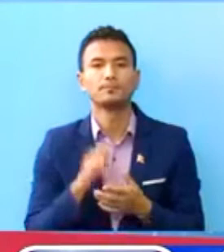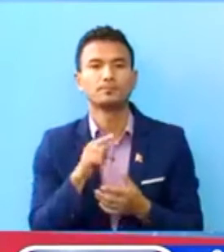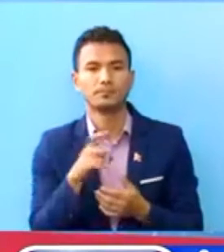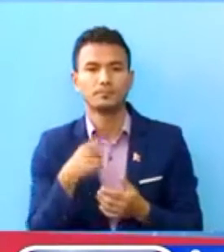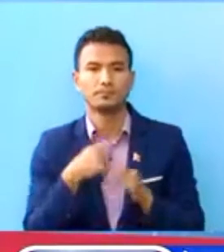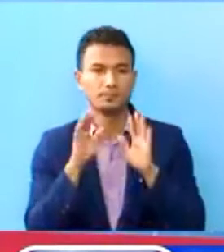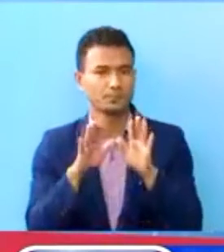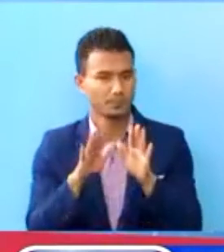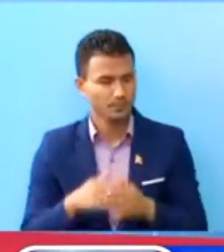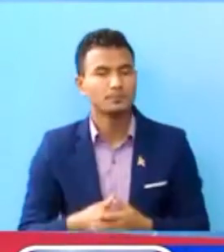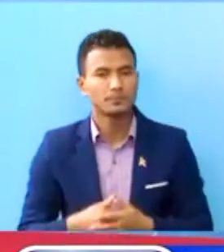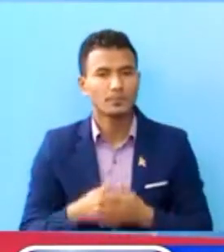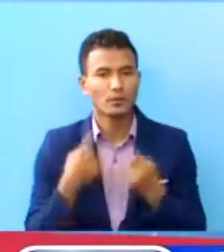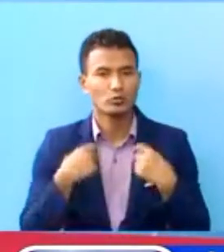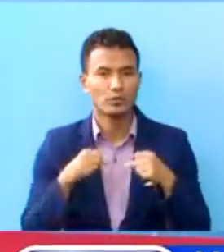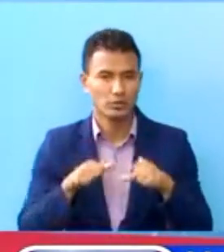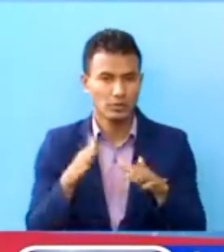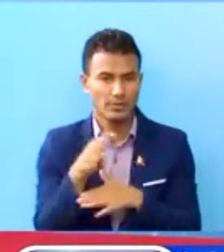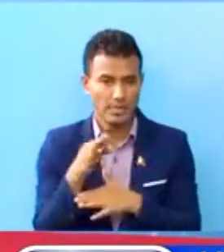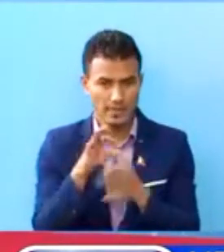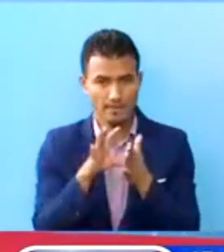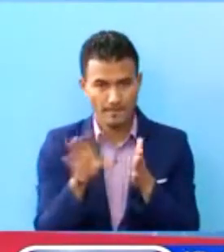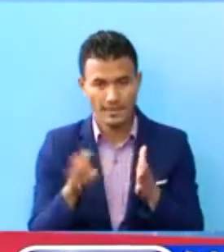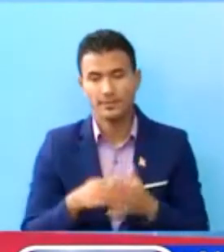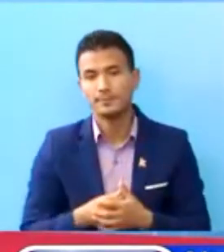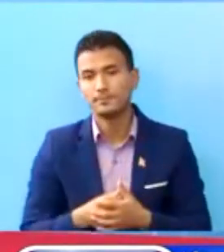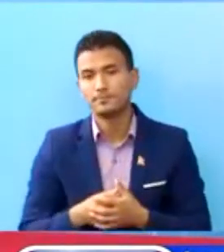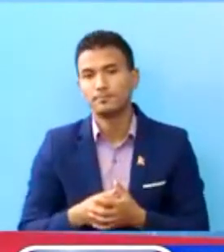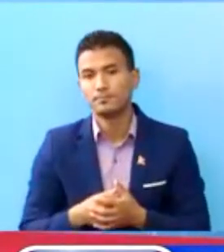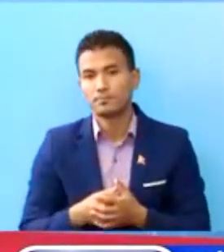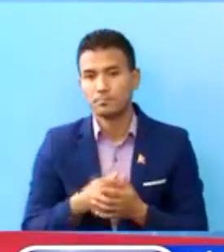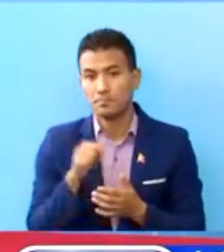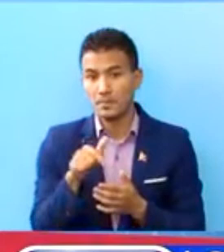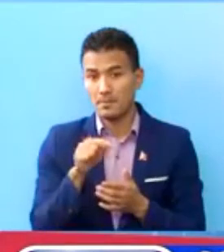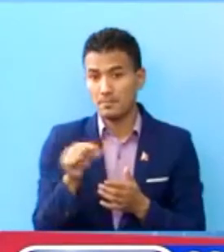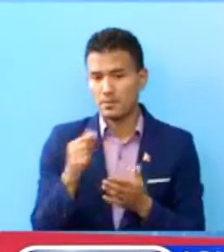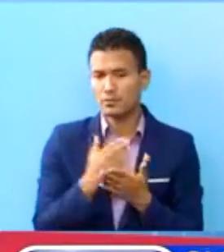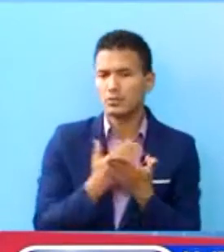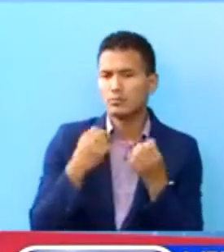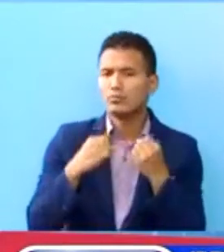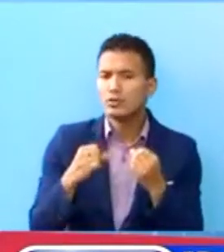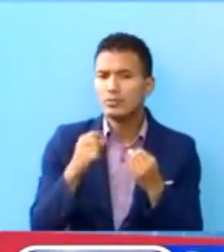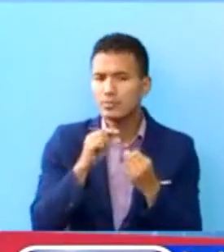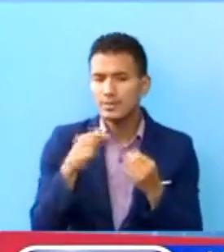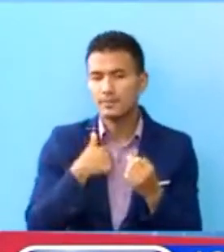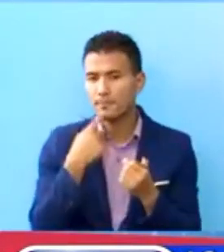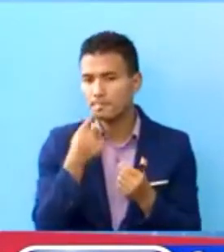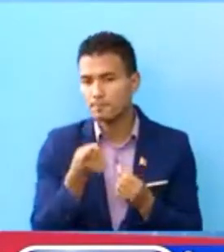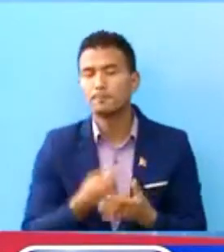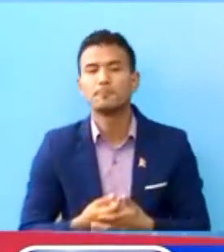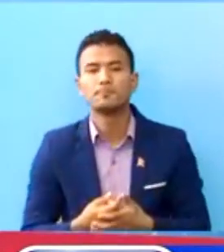लागि म धन्यवाद दिन चाहन्छु स्वास्थ्य तथा जनसङ्ख्या मन्त्रालयको तर्फबाट। र यसमा कसरी प्रयोग गर्ने भन्ने सानो कुरा म राख्न